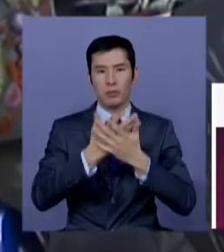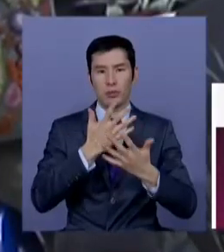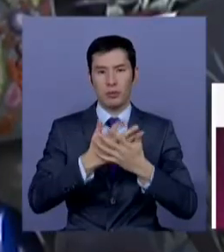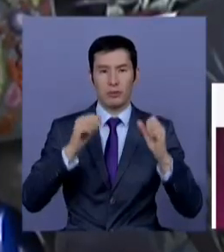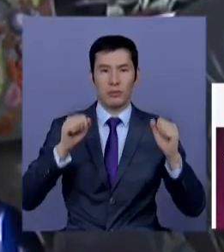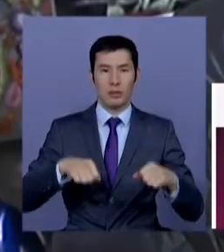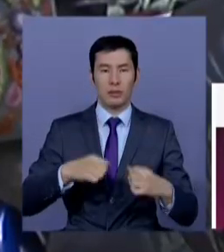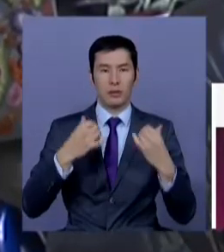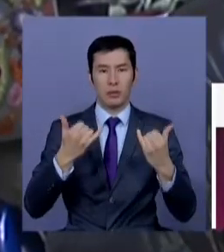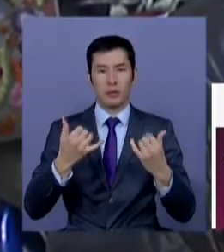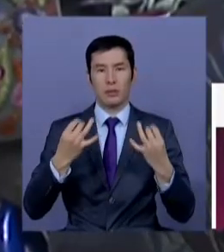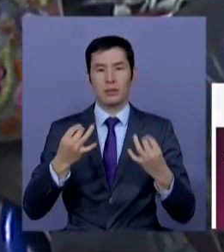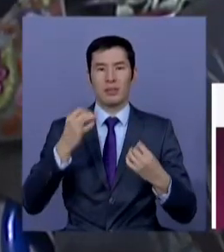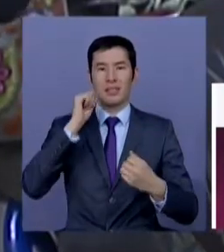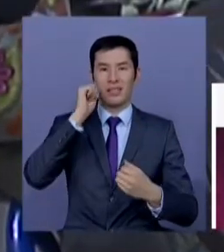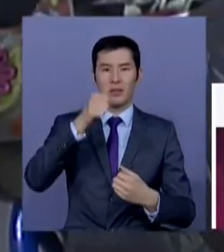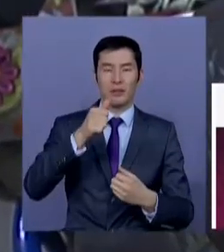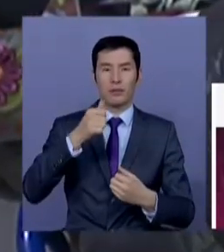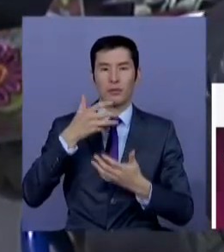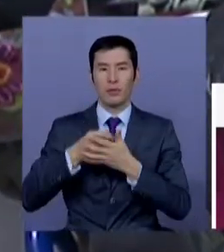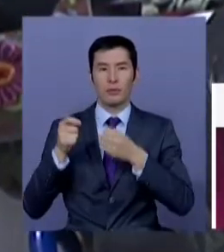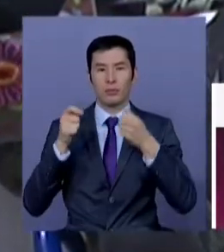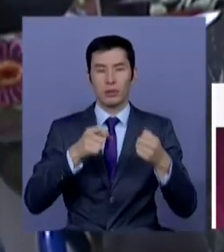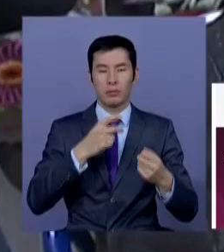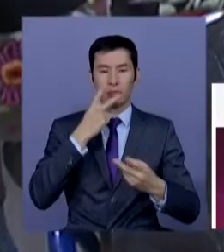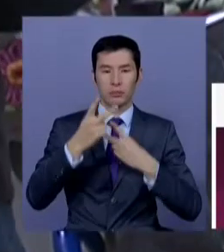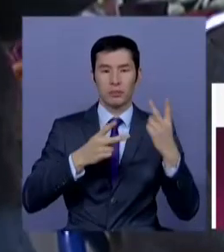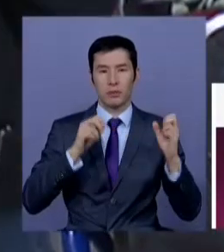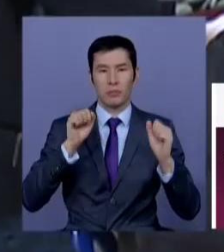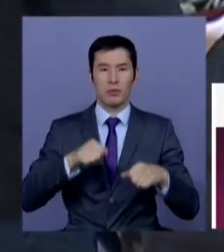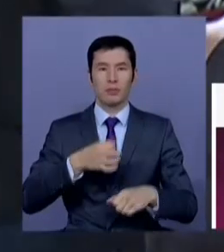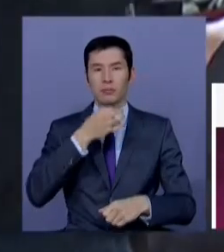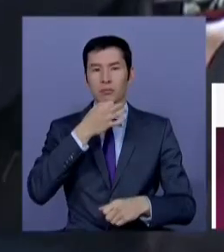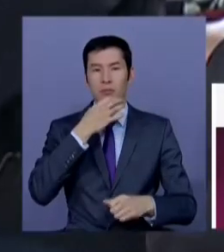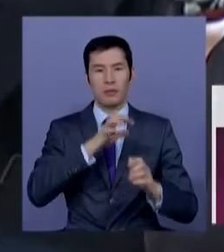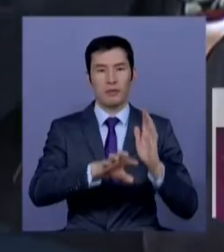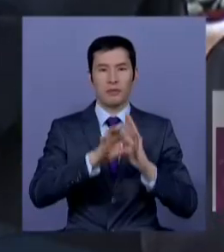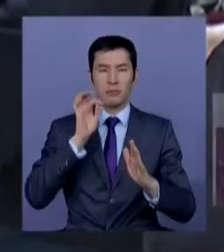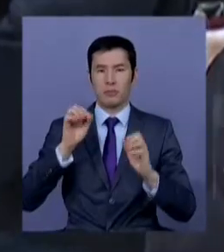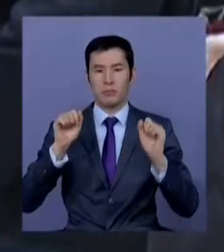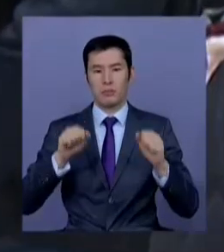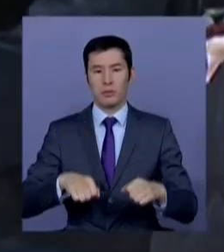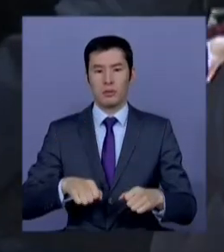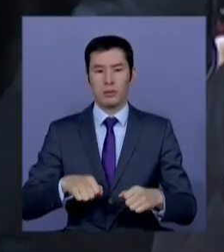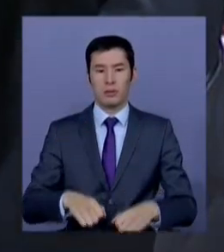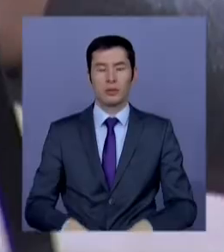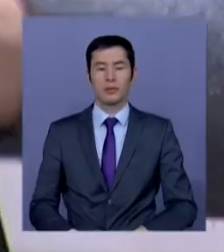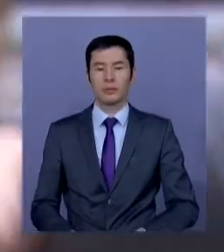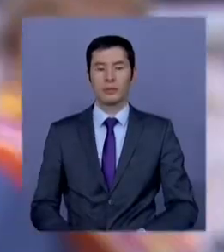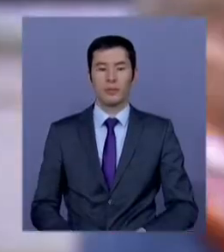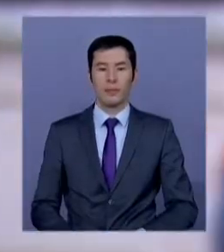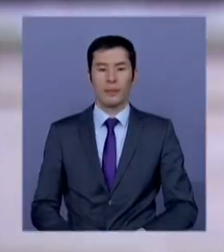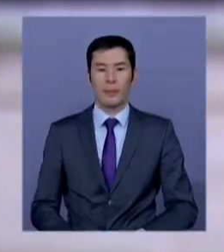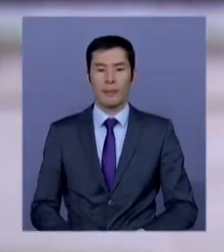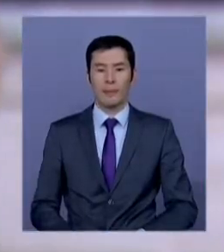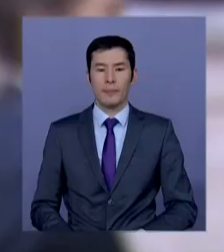бүгін ертен солардың әкелген бұйымдарын қарап, ішінен осы неге сай келеді ау деген нелерді